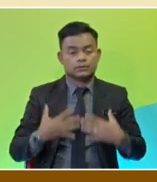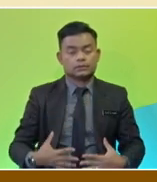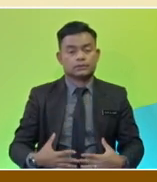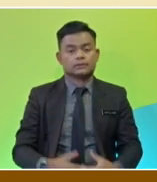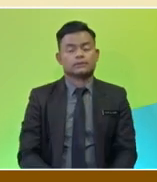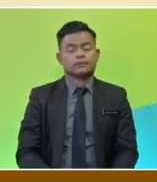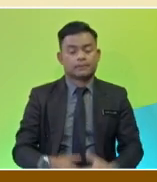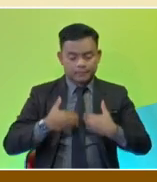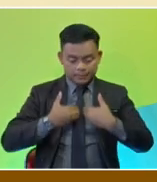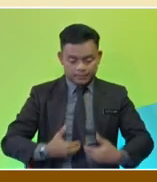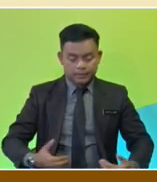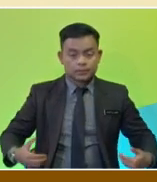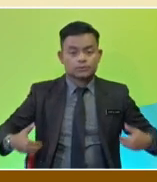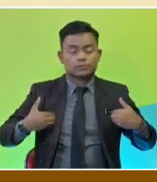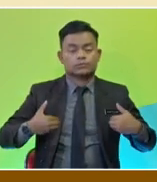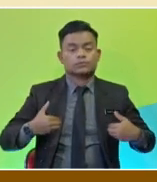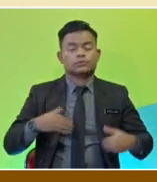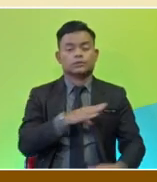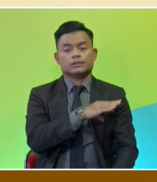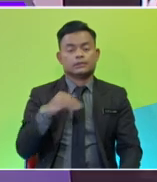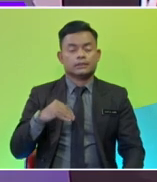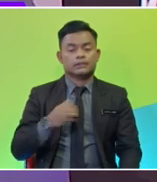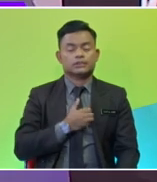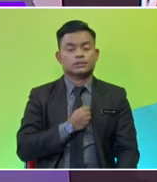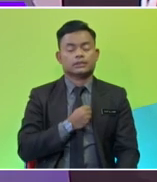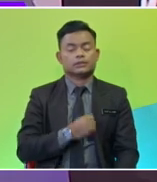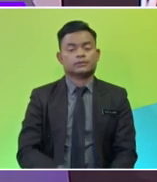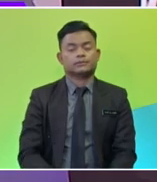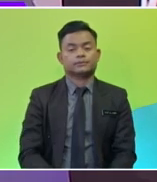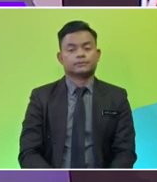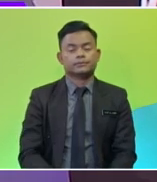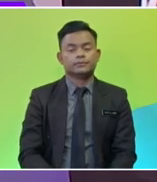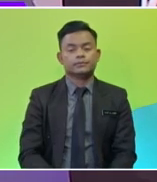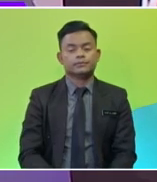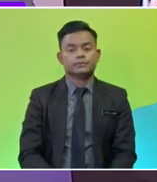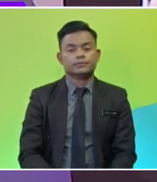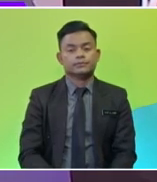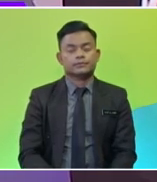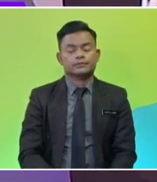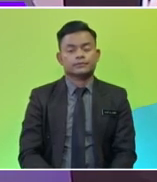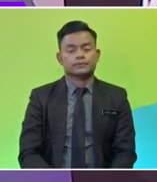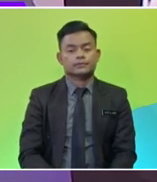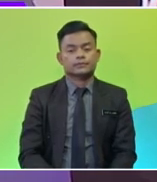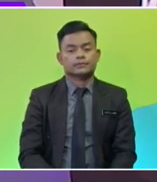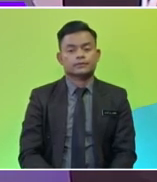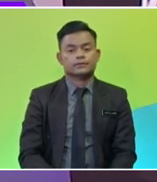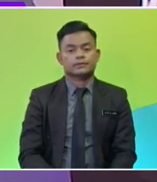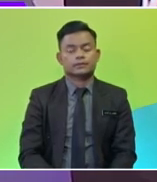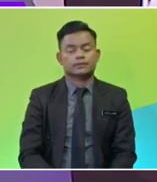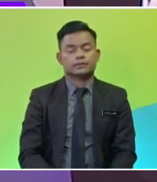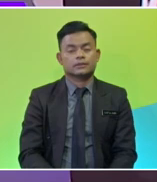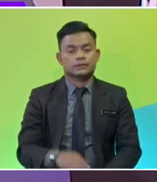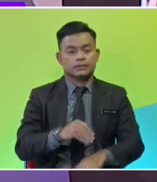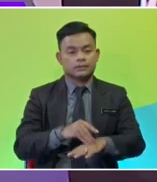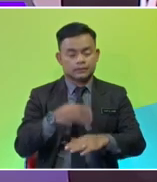jantung macam kita tahu di bagian kawasan ini kawasan ini Diamond Oke kita rasa keras di bagian luar tetapi di bagian